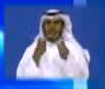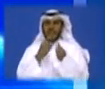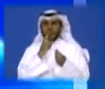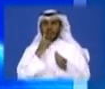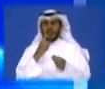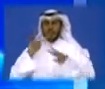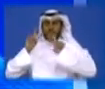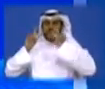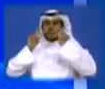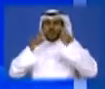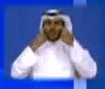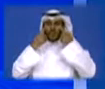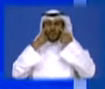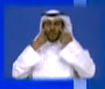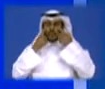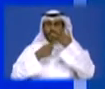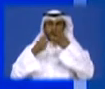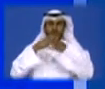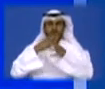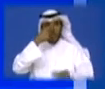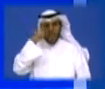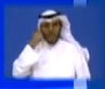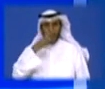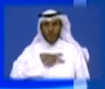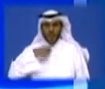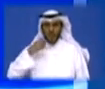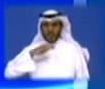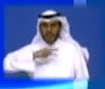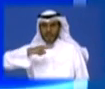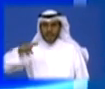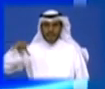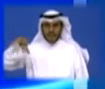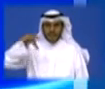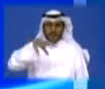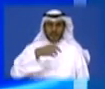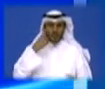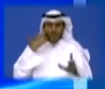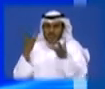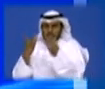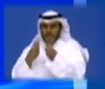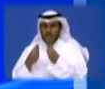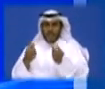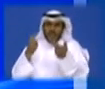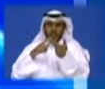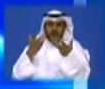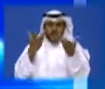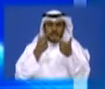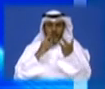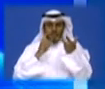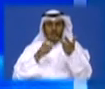الفحص والمراجعه على تنفيذ ميزانيات الو والادارات الحكوميه وحساباتها الختاميه للسنه